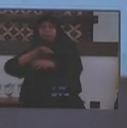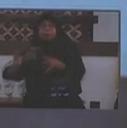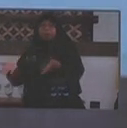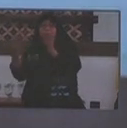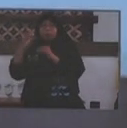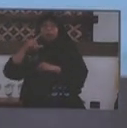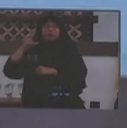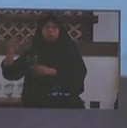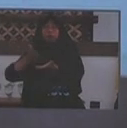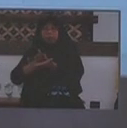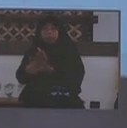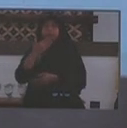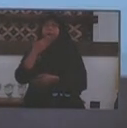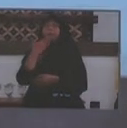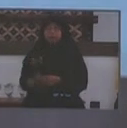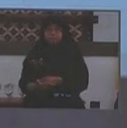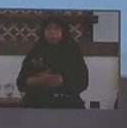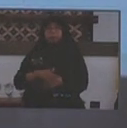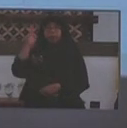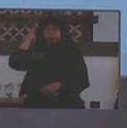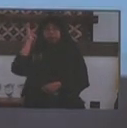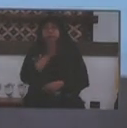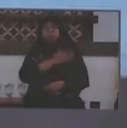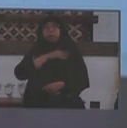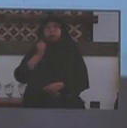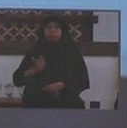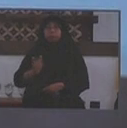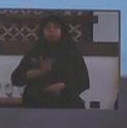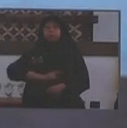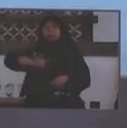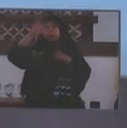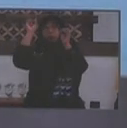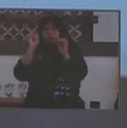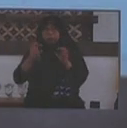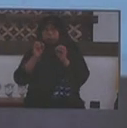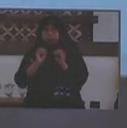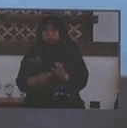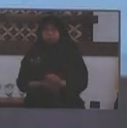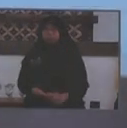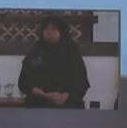Terima kasih atas perhatiannya. Wabillahi taufik wal hidayah. Wassalamualaikum warahmatullahi wabarakatuh.